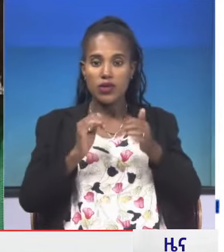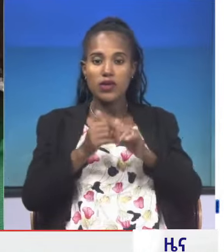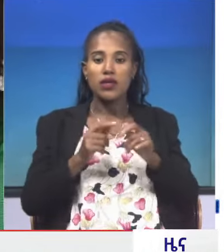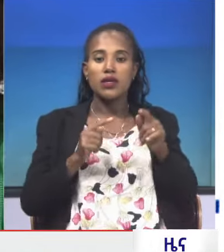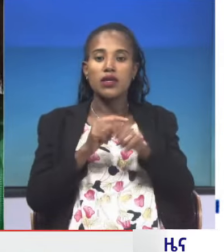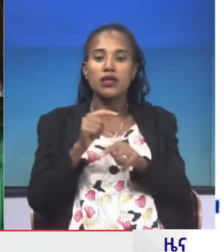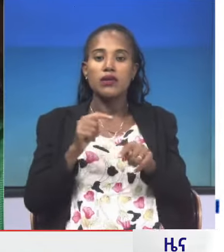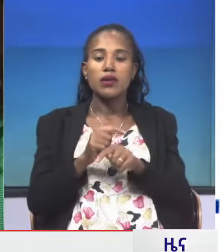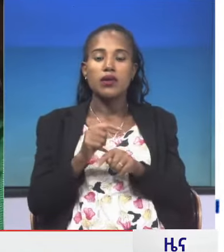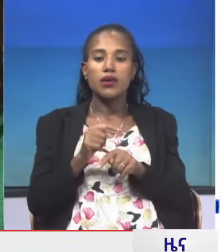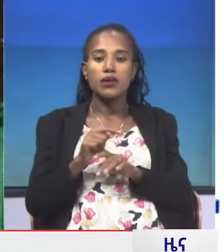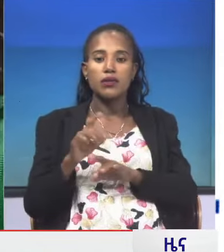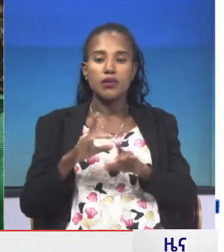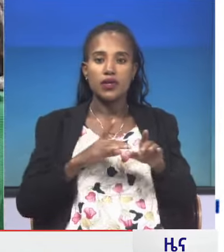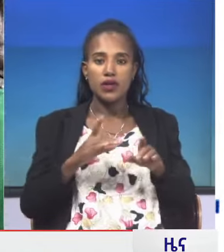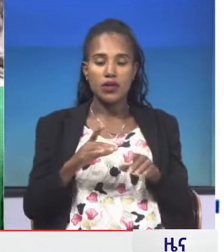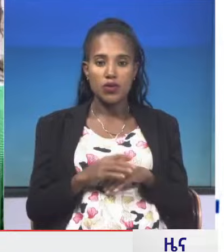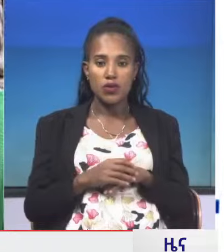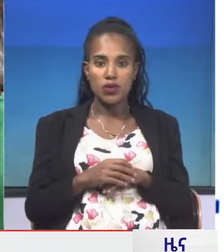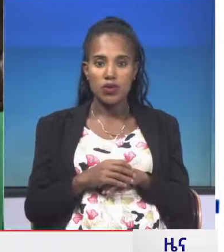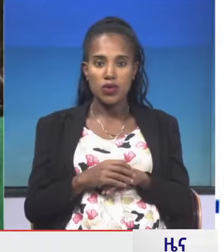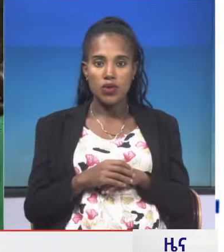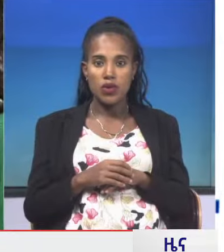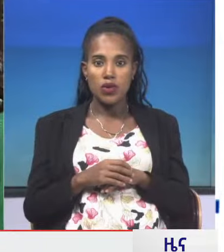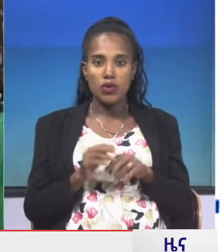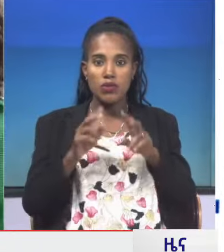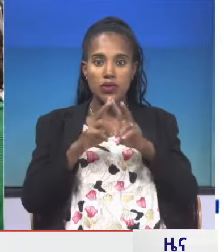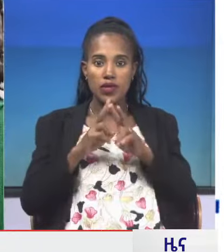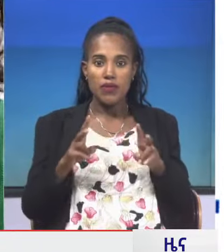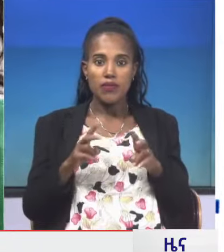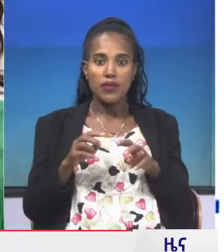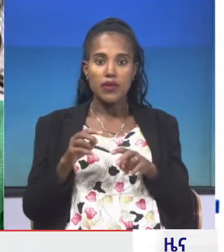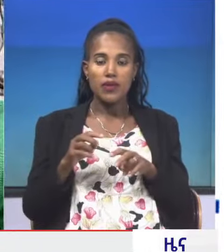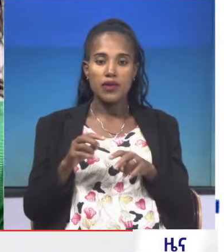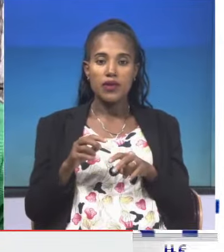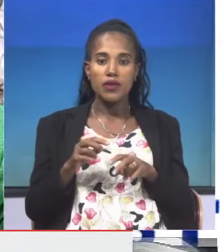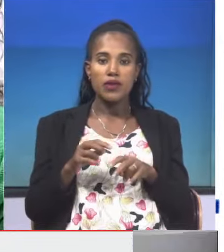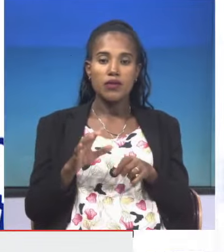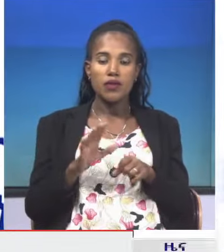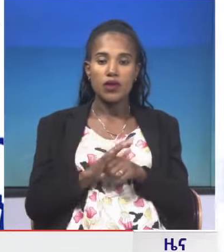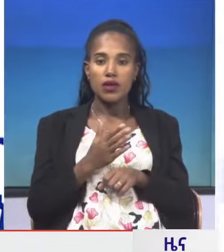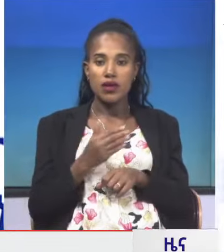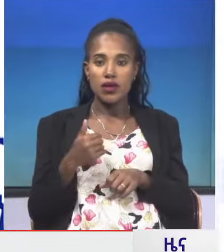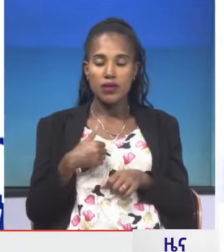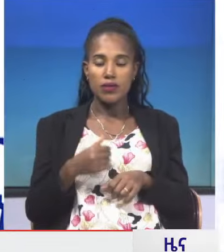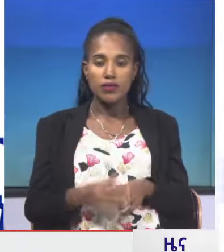ተግባራዊ እንዲደረጉ ለማድረግ በጣም ጠቅማል የሚል ነገር አለኝ።